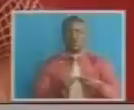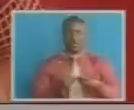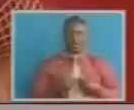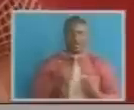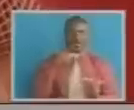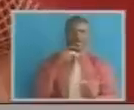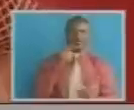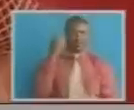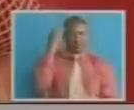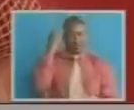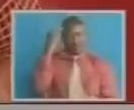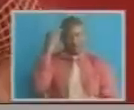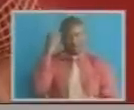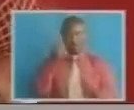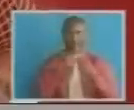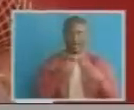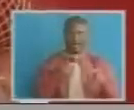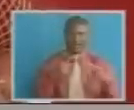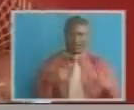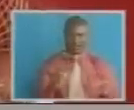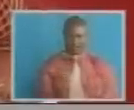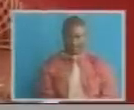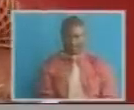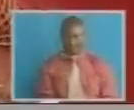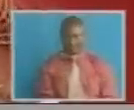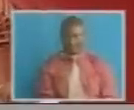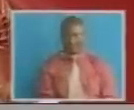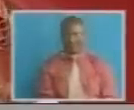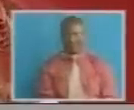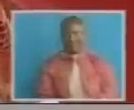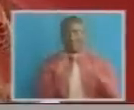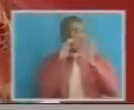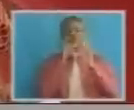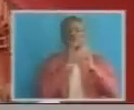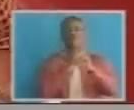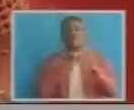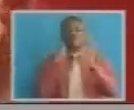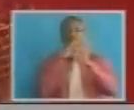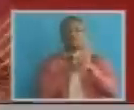uamuzi kwa kuzingatia Hali halisi iliyoko kwa wakati katika nchi na kwa Ratiba ya uchaguzi inavyotakiwa